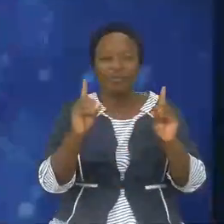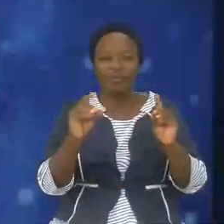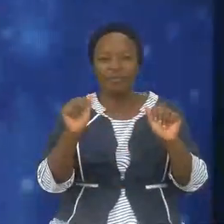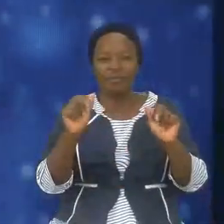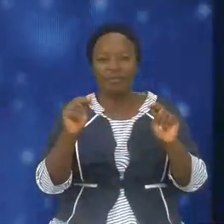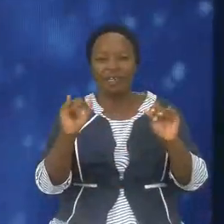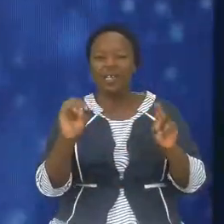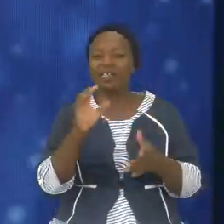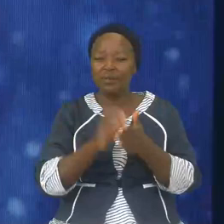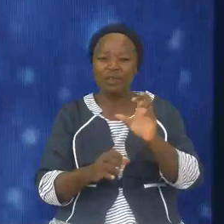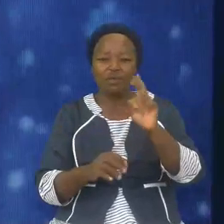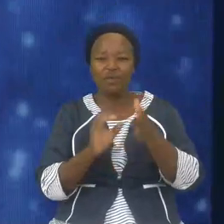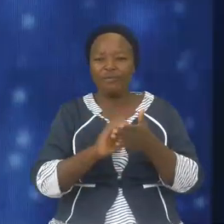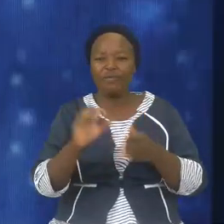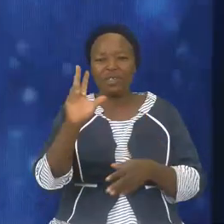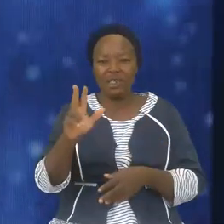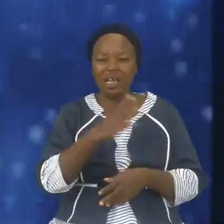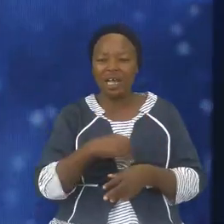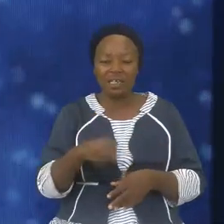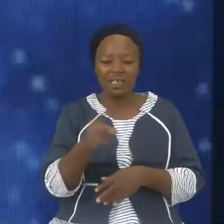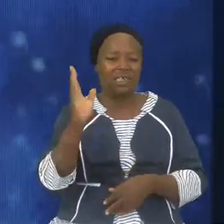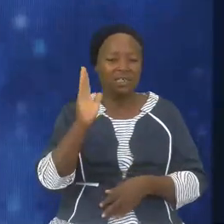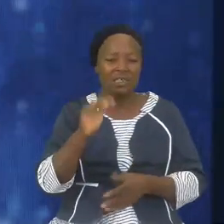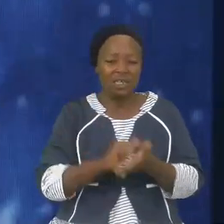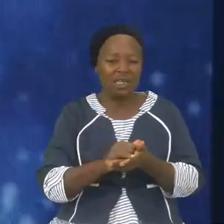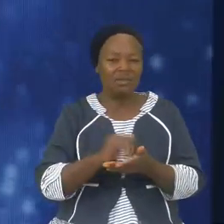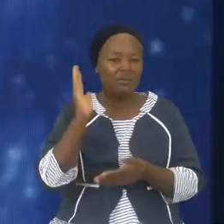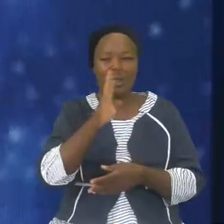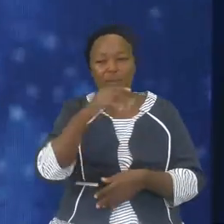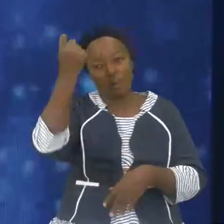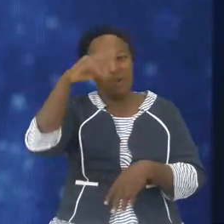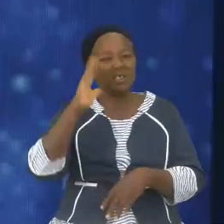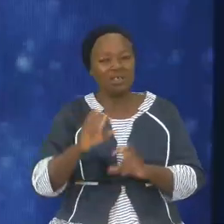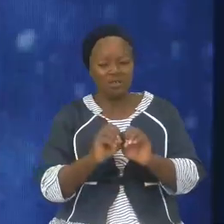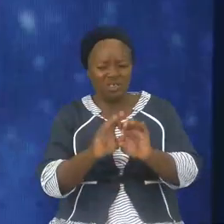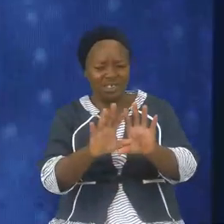de Dieu ne quitteront pas ta vie. Daniel 12.